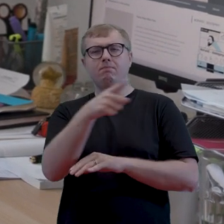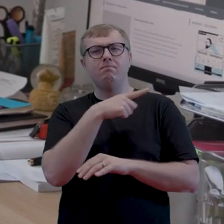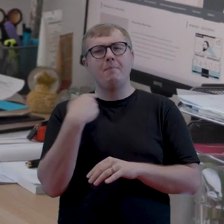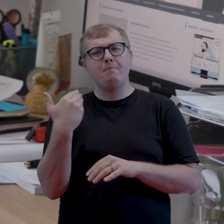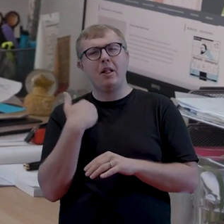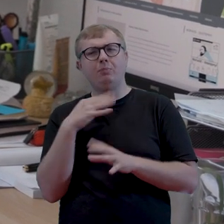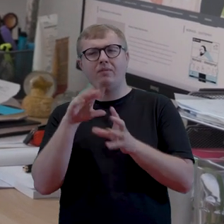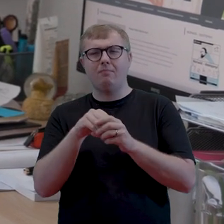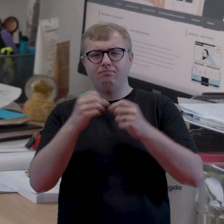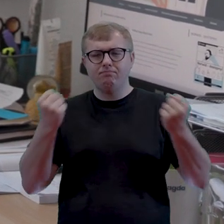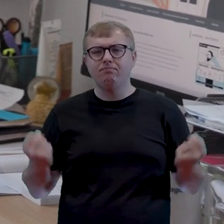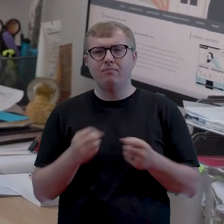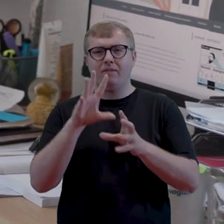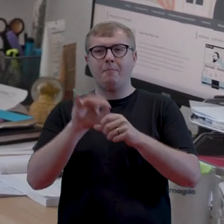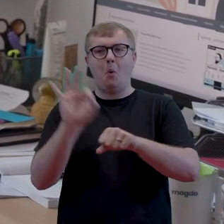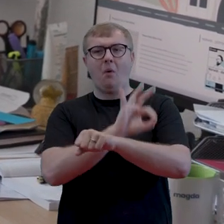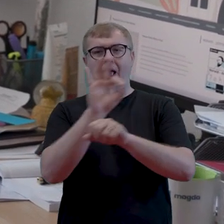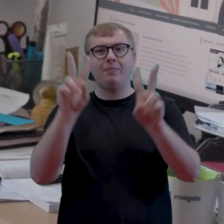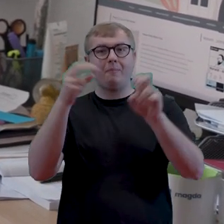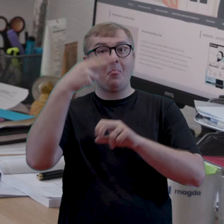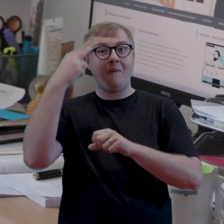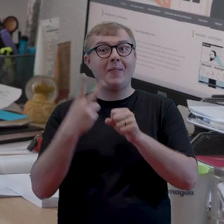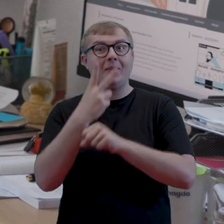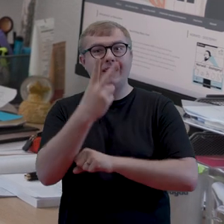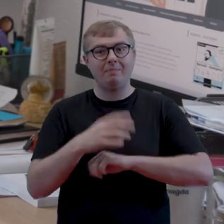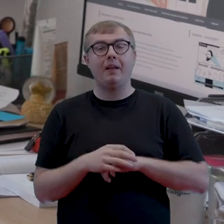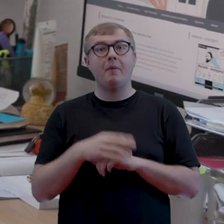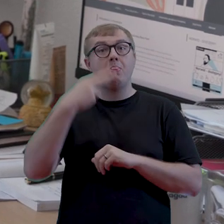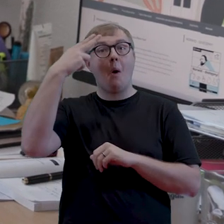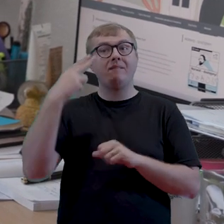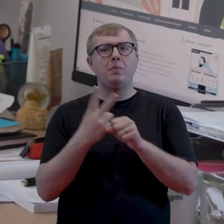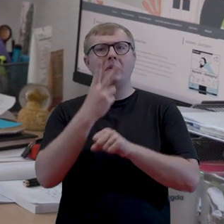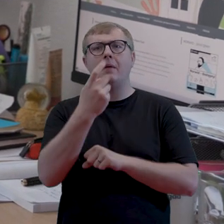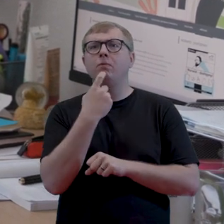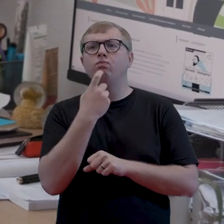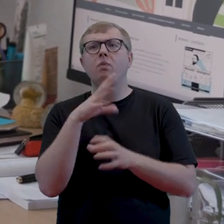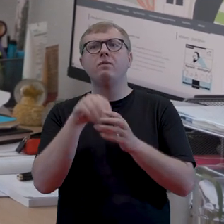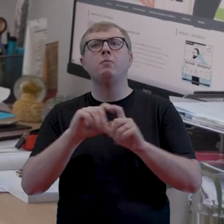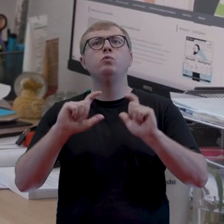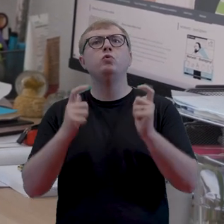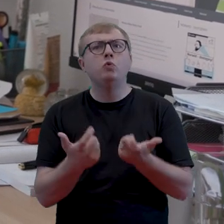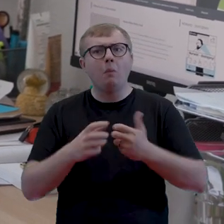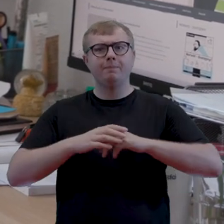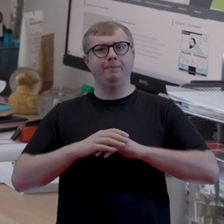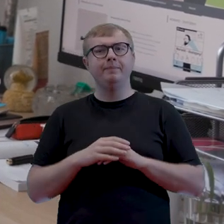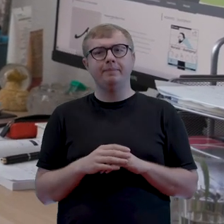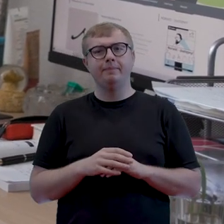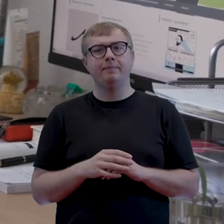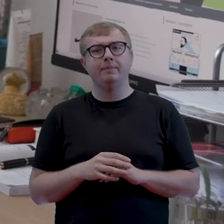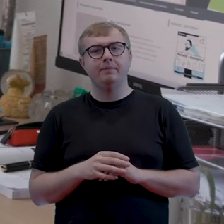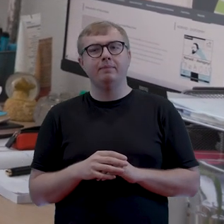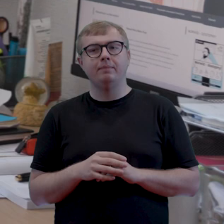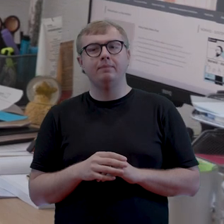byliśmy między innymi zaangażowani w realizację przedsięwzięcia Norwid Dostępny. Norwid Dostępny to przede